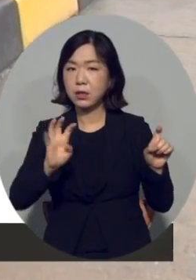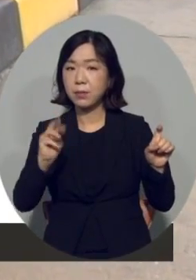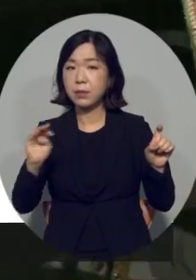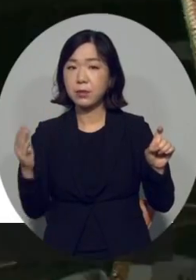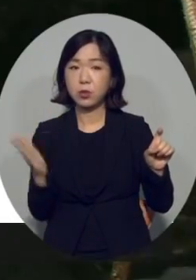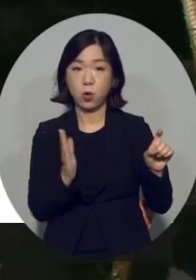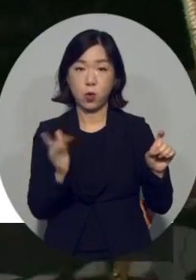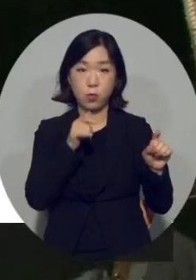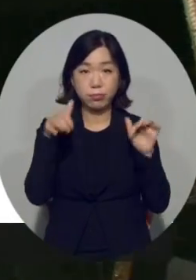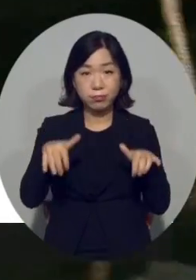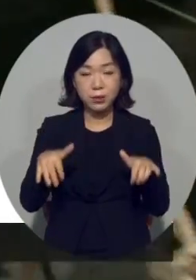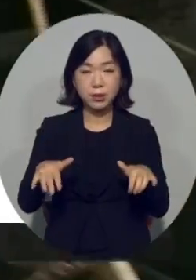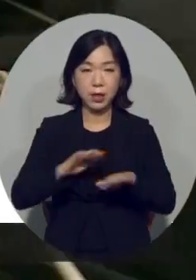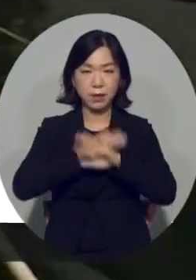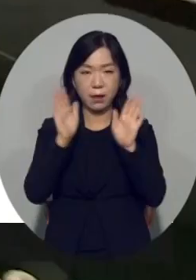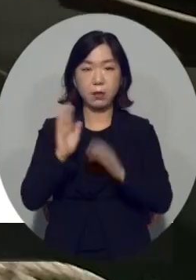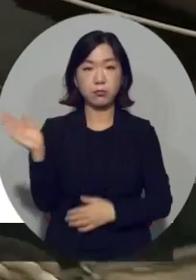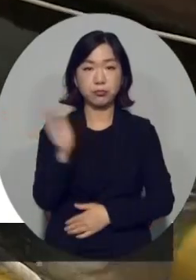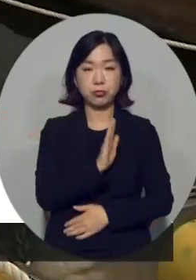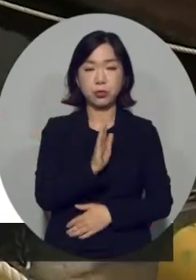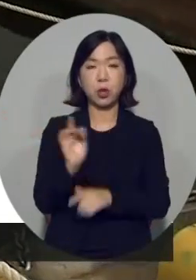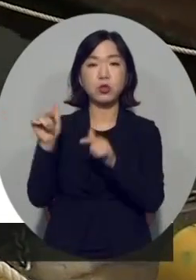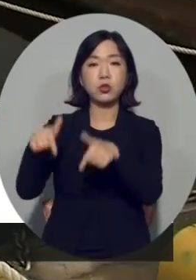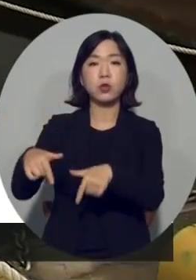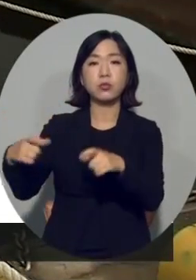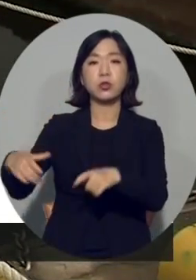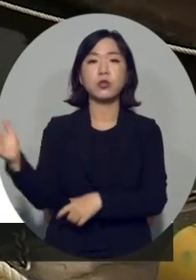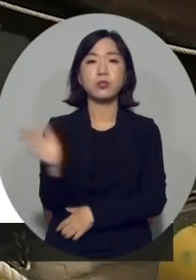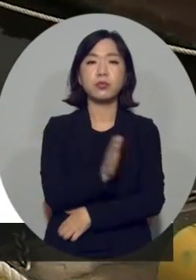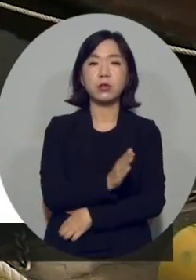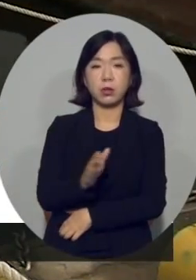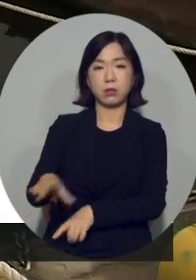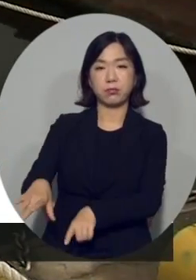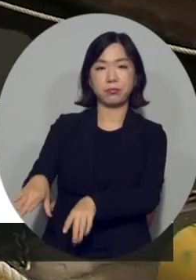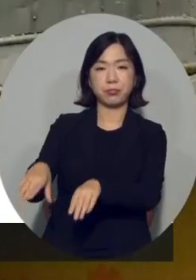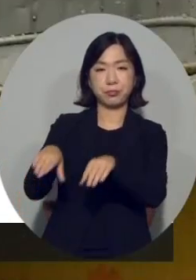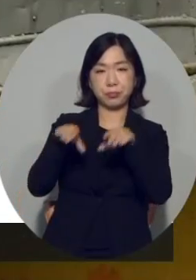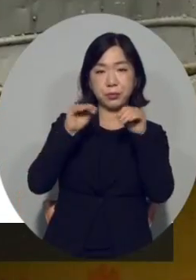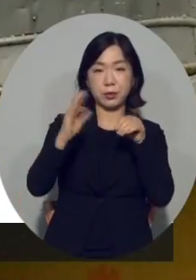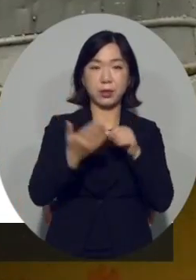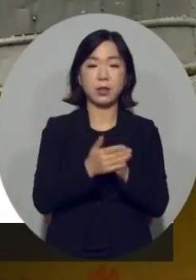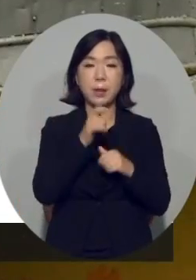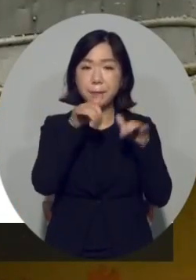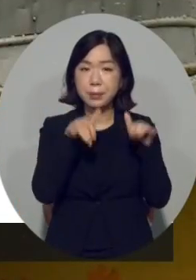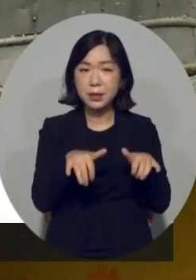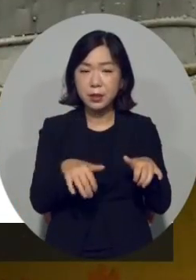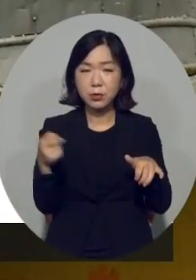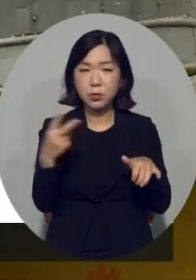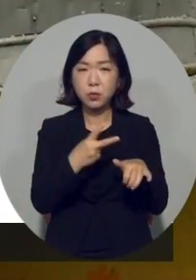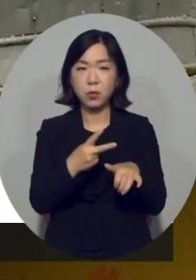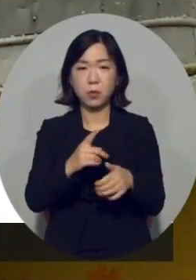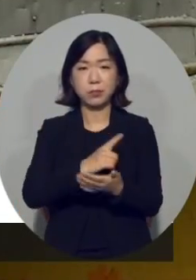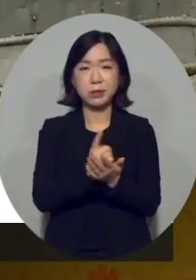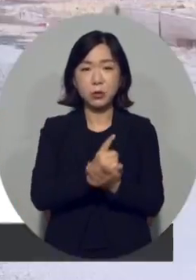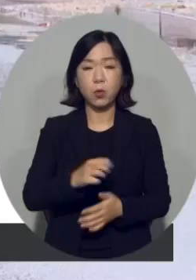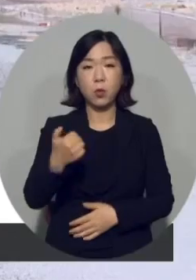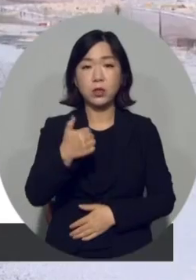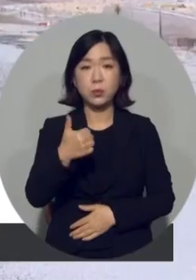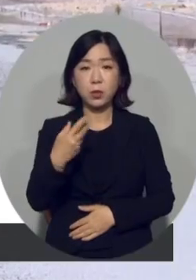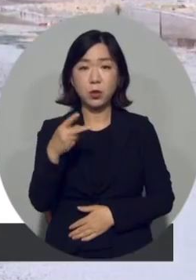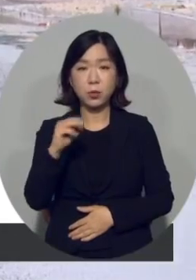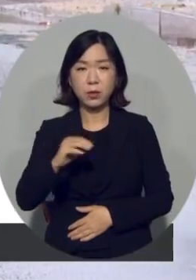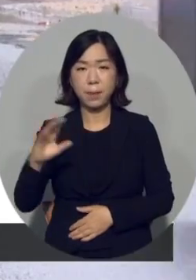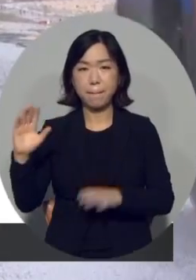40mm가량 내리다가 낮부터 서부 내륙 지역을 시작으로 차차 그치겠습니다. 비와 함께 시속 55km 이상 강한